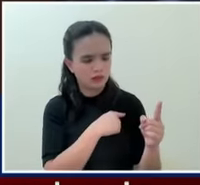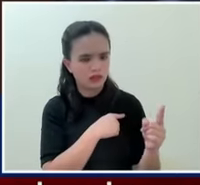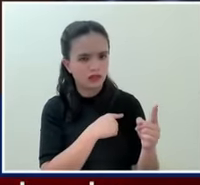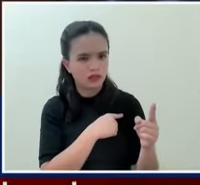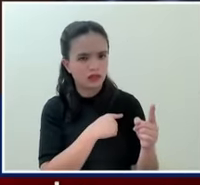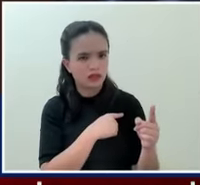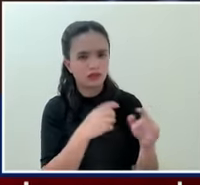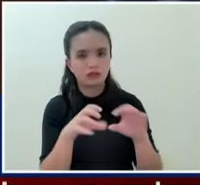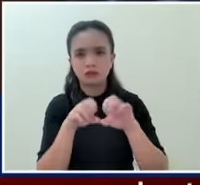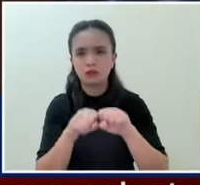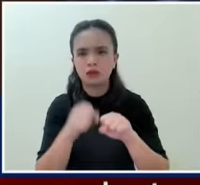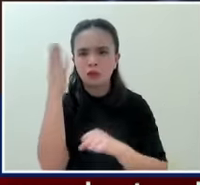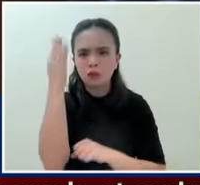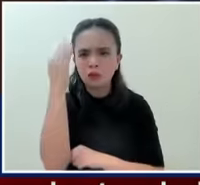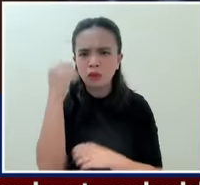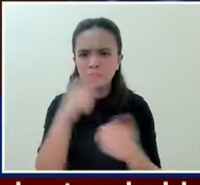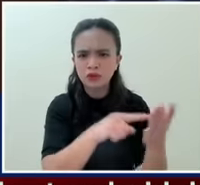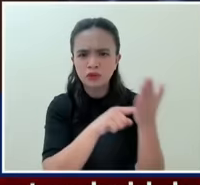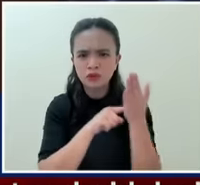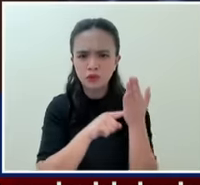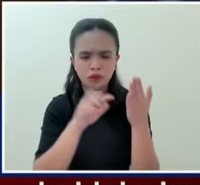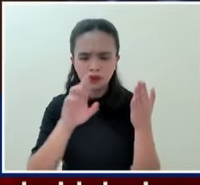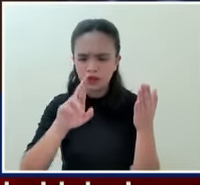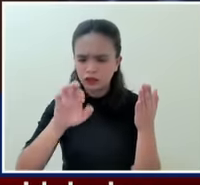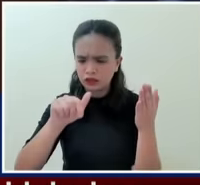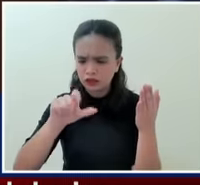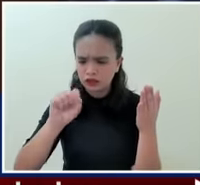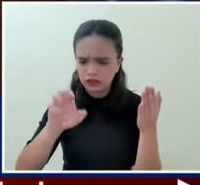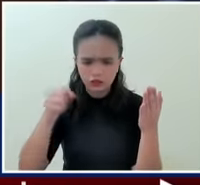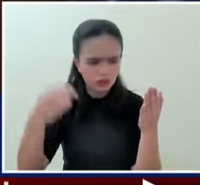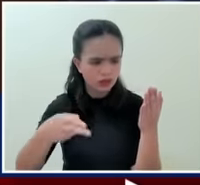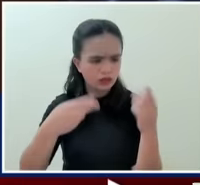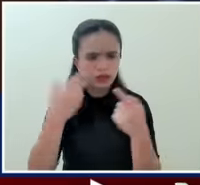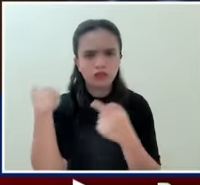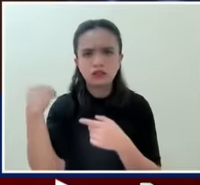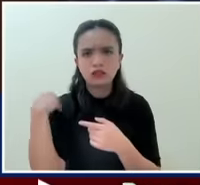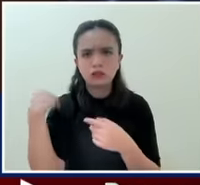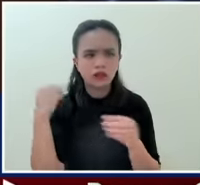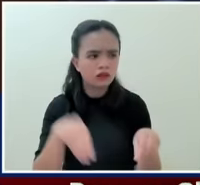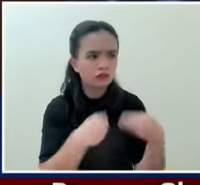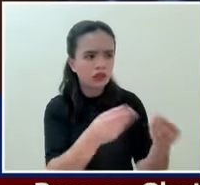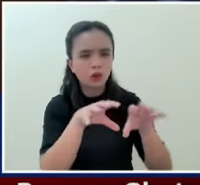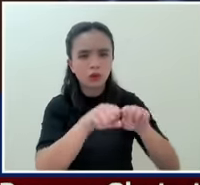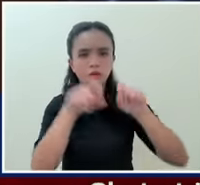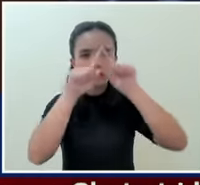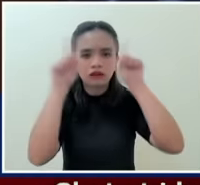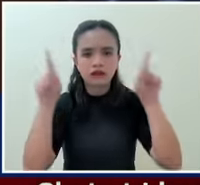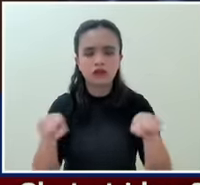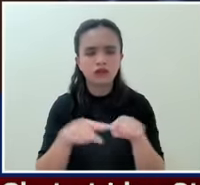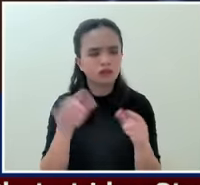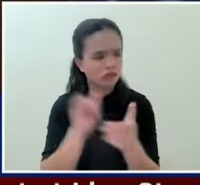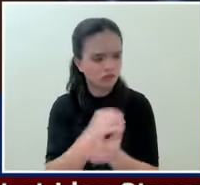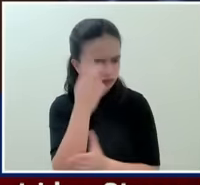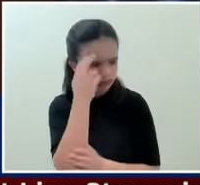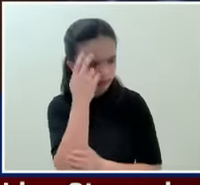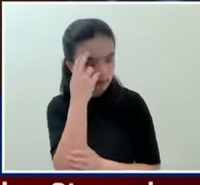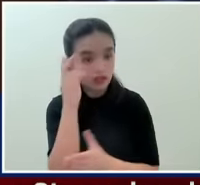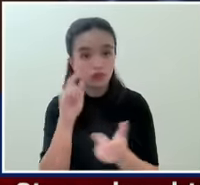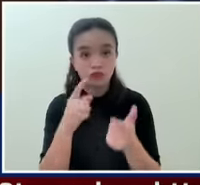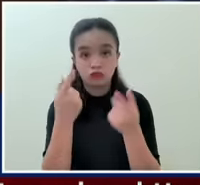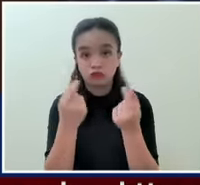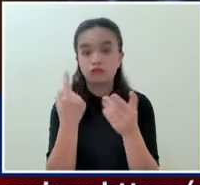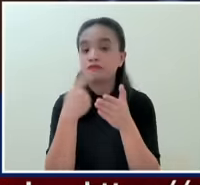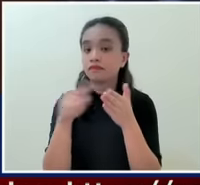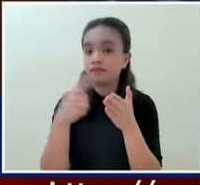na bakit magpapakita ng release order considering na hindi pa ho na-serve yung warrant. So that made us doubtful, and then yung nga nung chinek namin